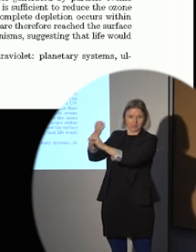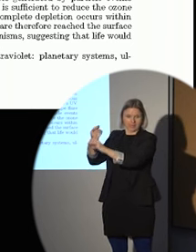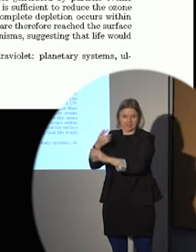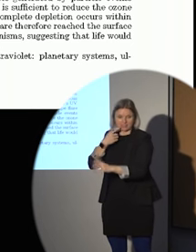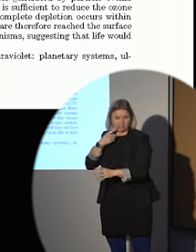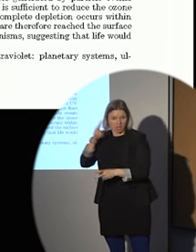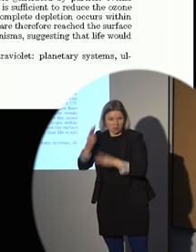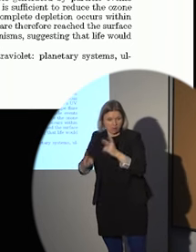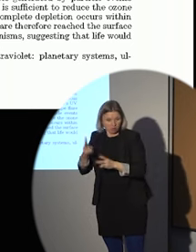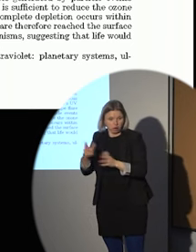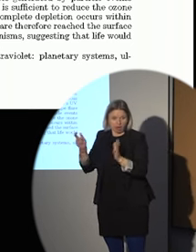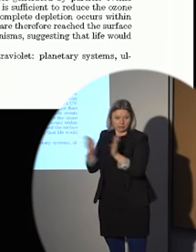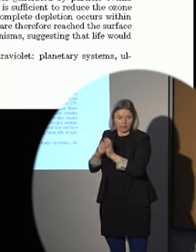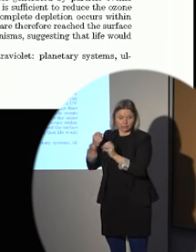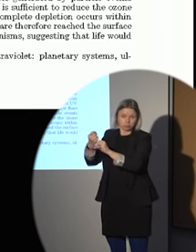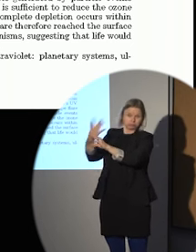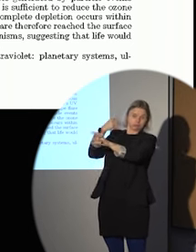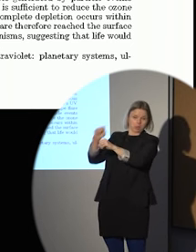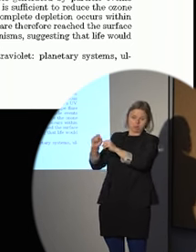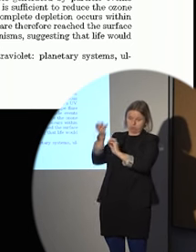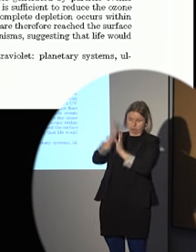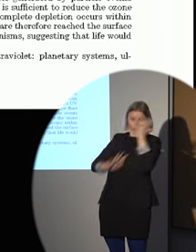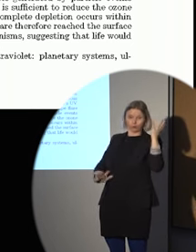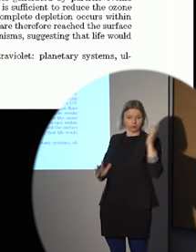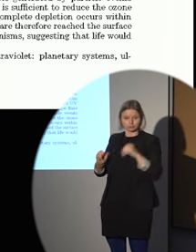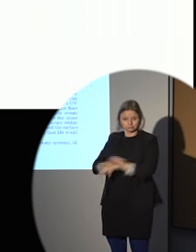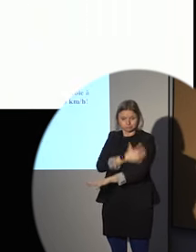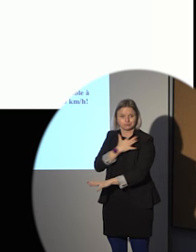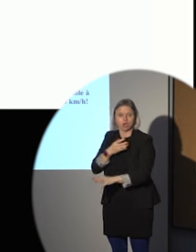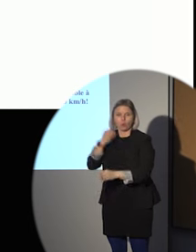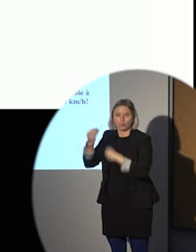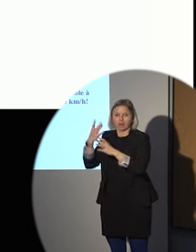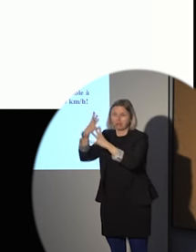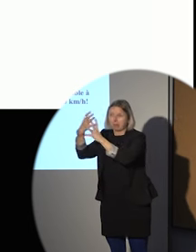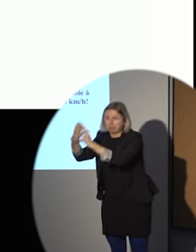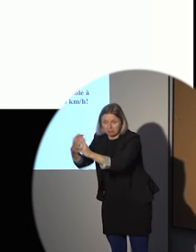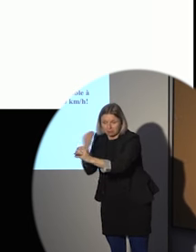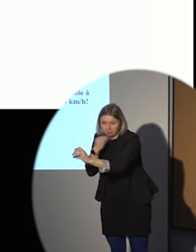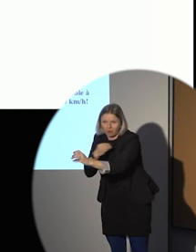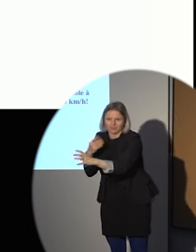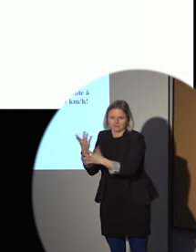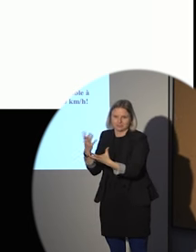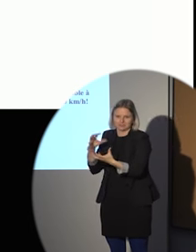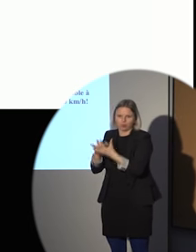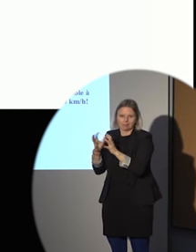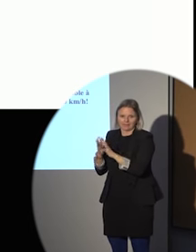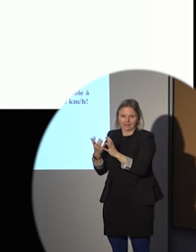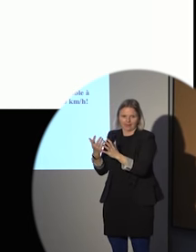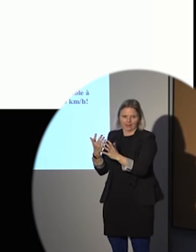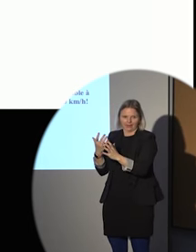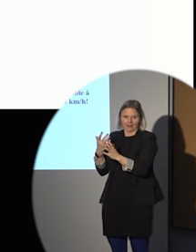immédiatement. Hein. Oui. C'est simple. Vous êtes cramé, quoi. Et l'autre problème, c'est, même si vous voulez y